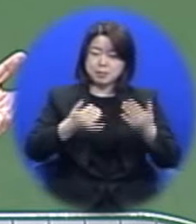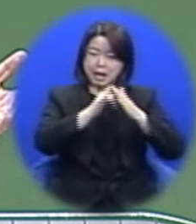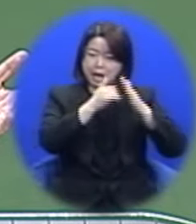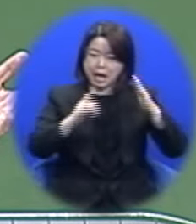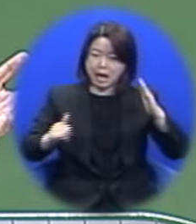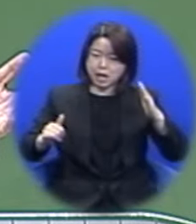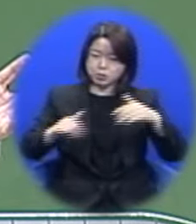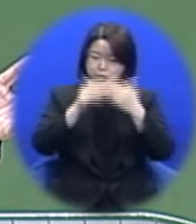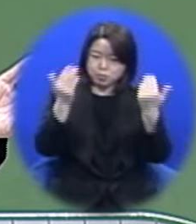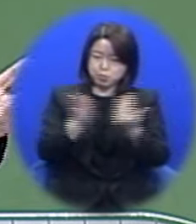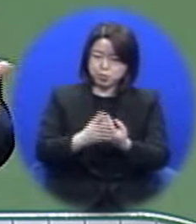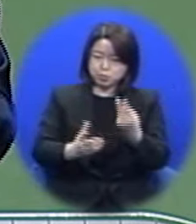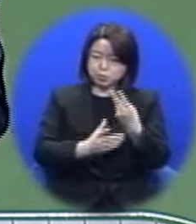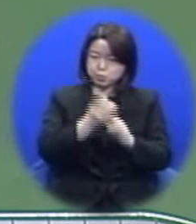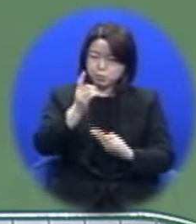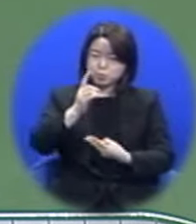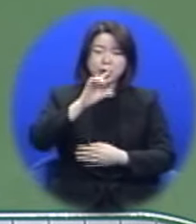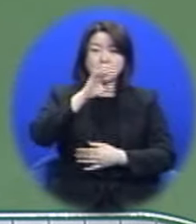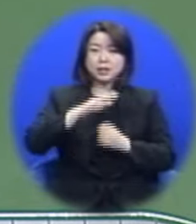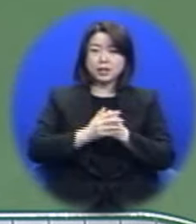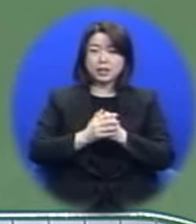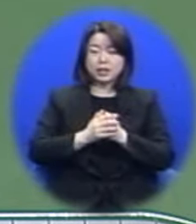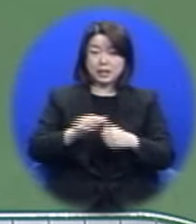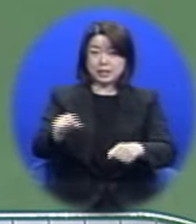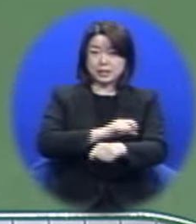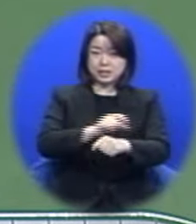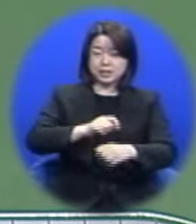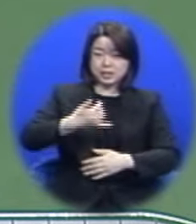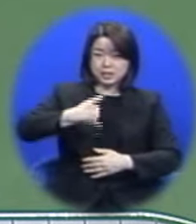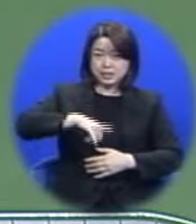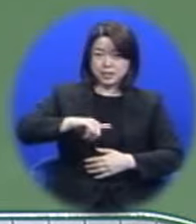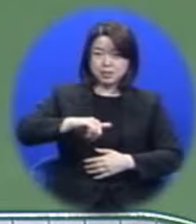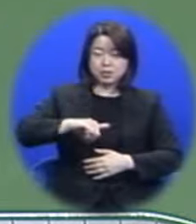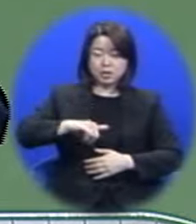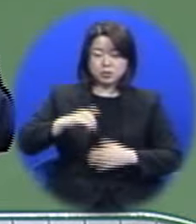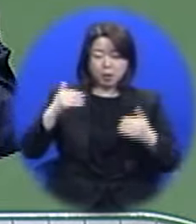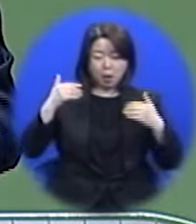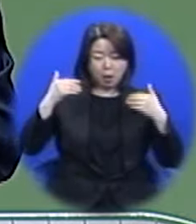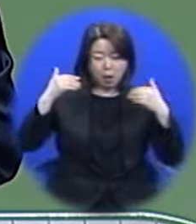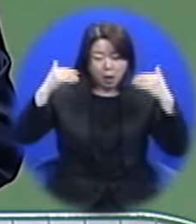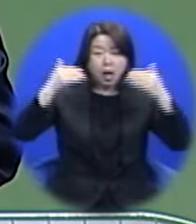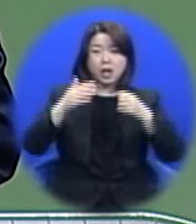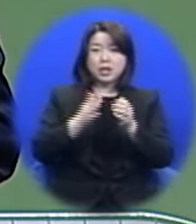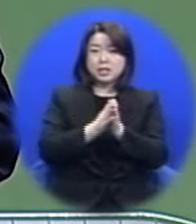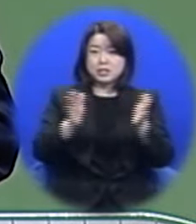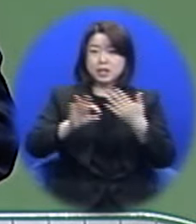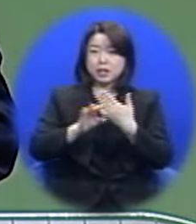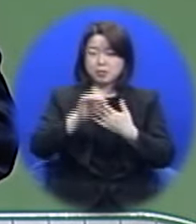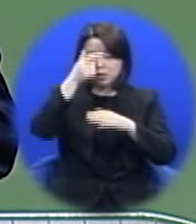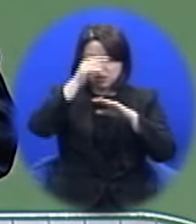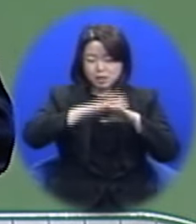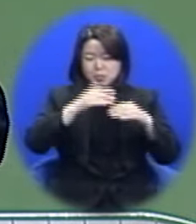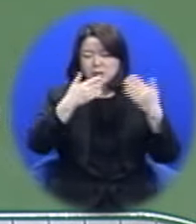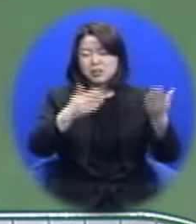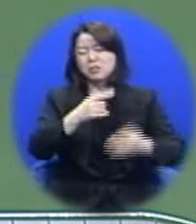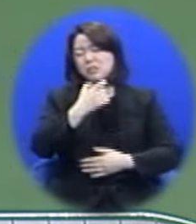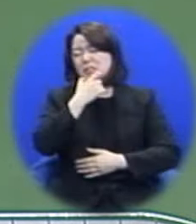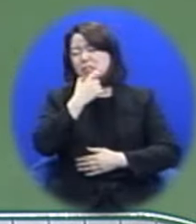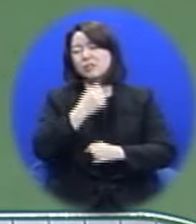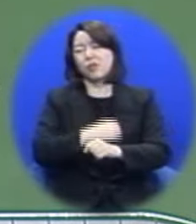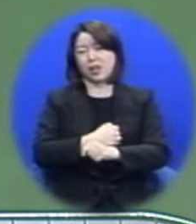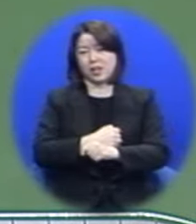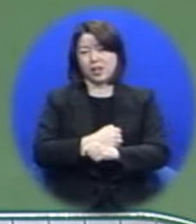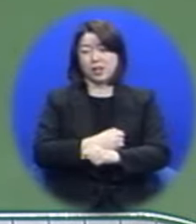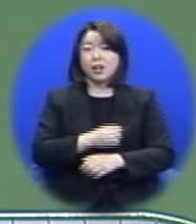하나가 안 돼요. 특히 자녀들이 이제 조금 크기 시작하면 예배 드리는 걸 그렇게 싫어해요. 그러면 그